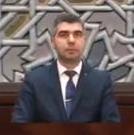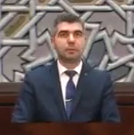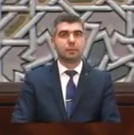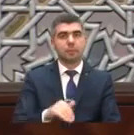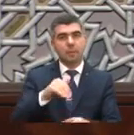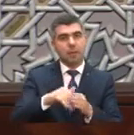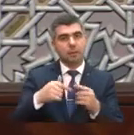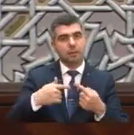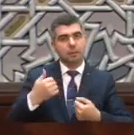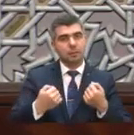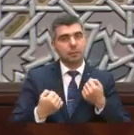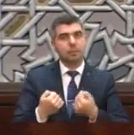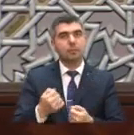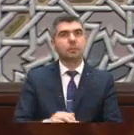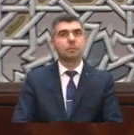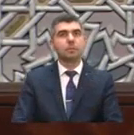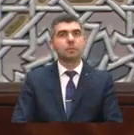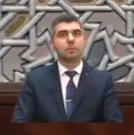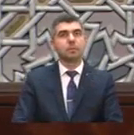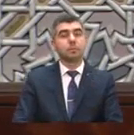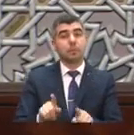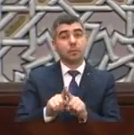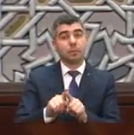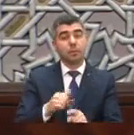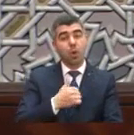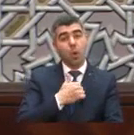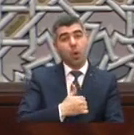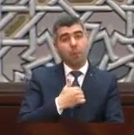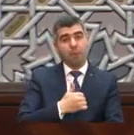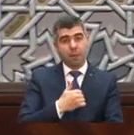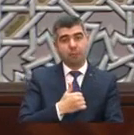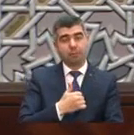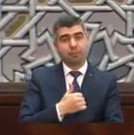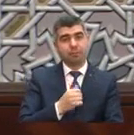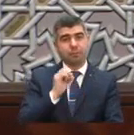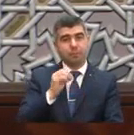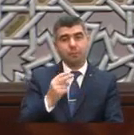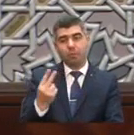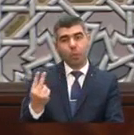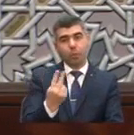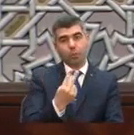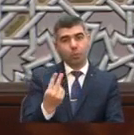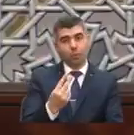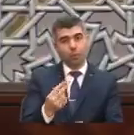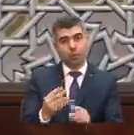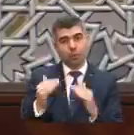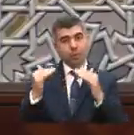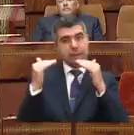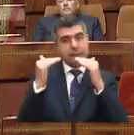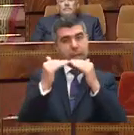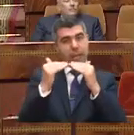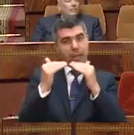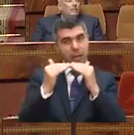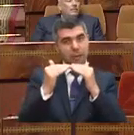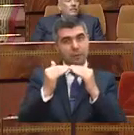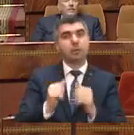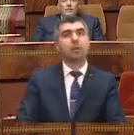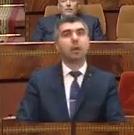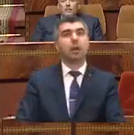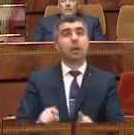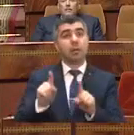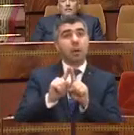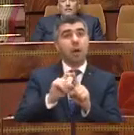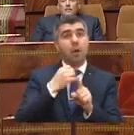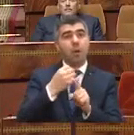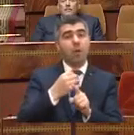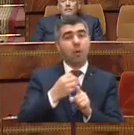تفضل. السيد الوزير، جهه قلميم ودنون لها ميناءين، ميناء طنطان وميناء سيدي فني، خط البحري